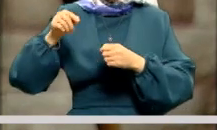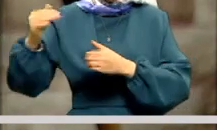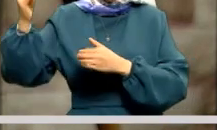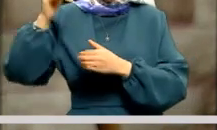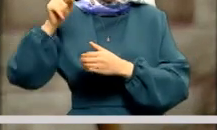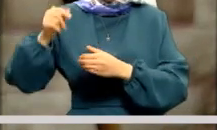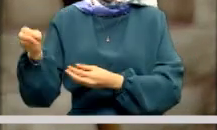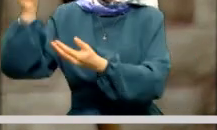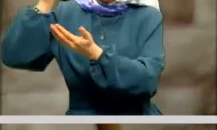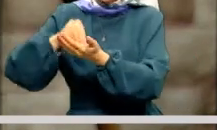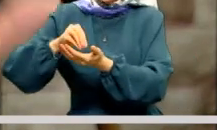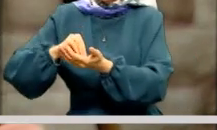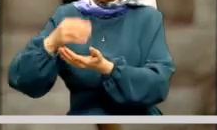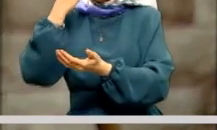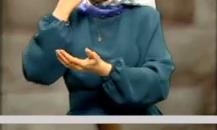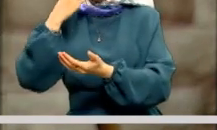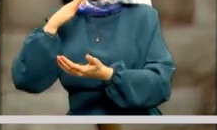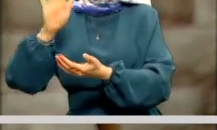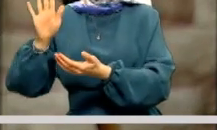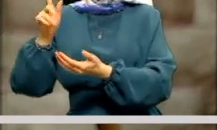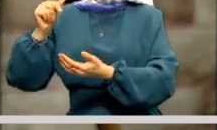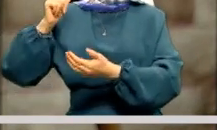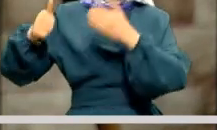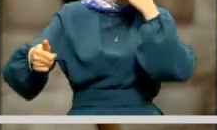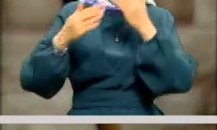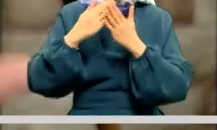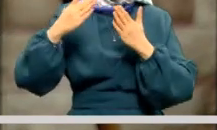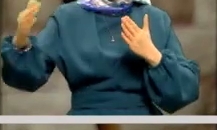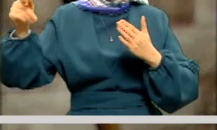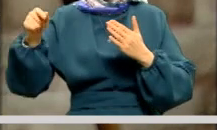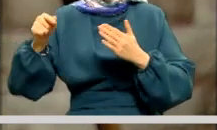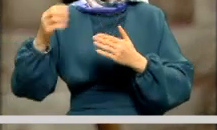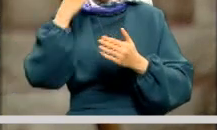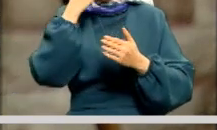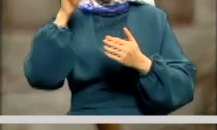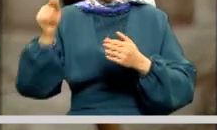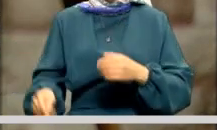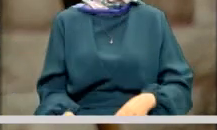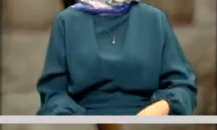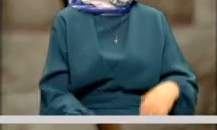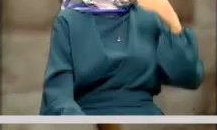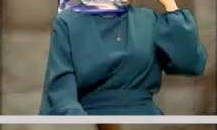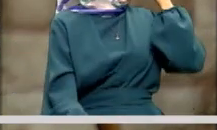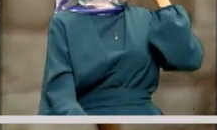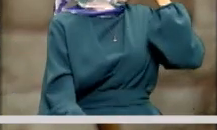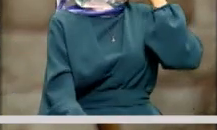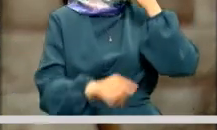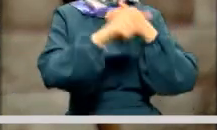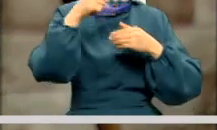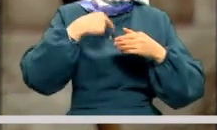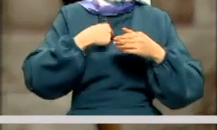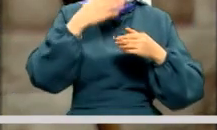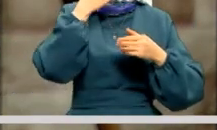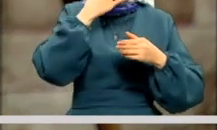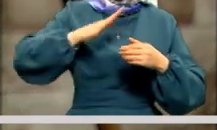bekleniyor gün boyu kimse Orada gidip Bunu kim bıraktı demez Biz öğrenciler dahi